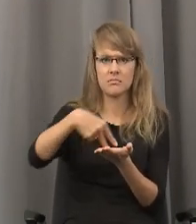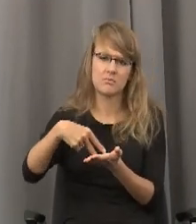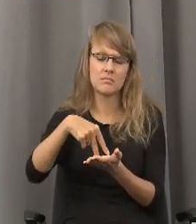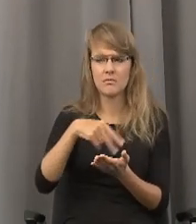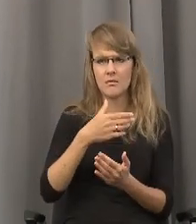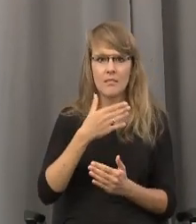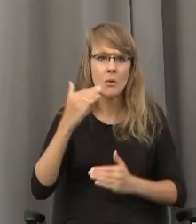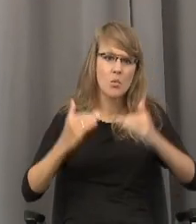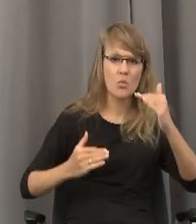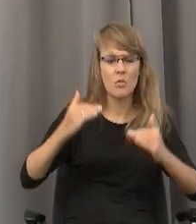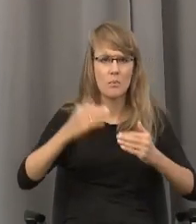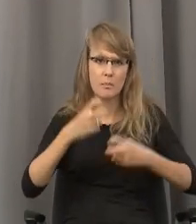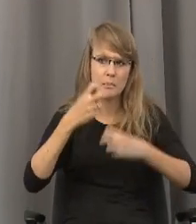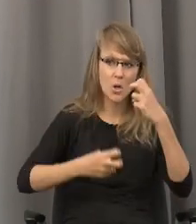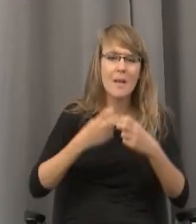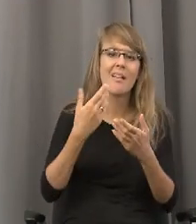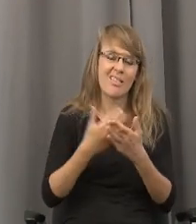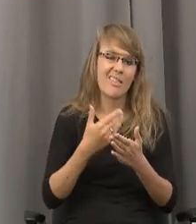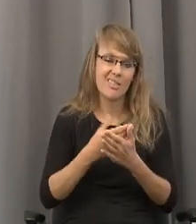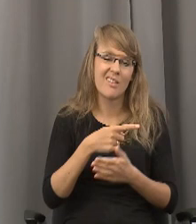pewnie ten procent, bo